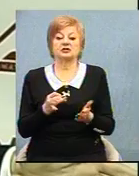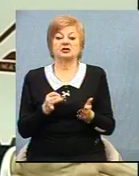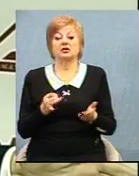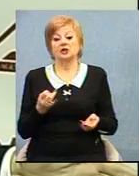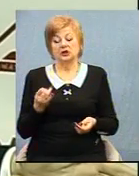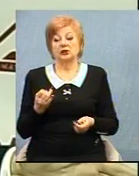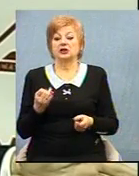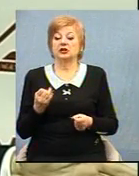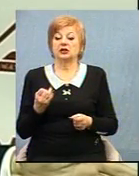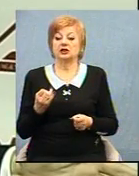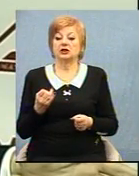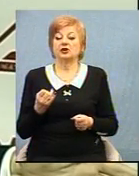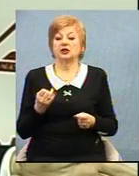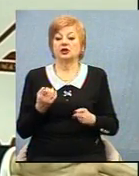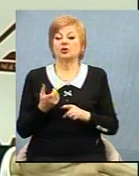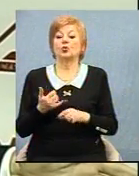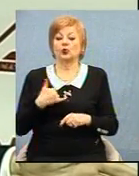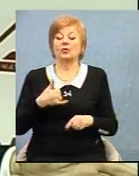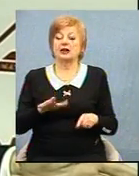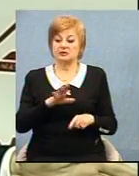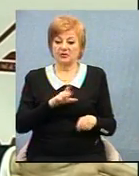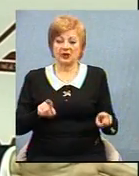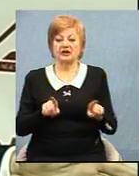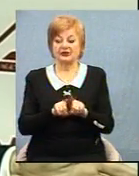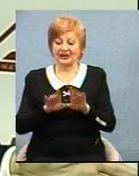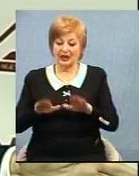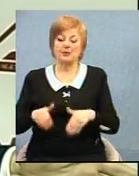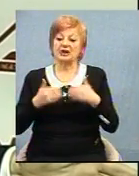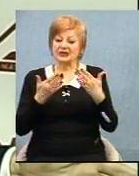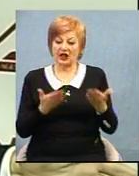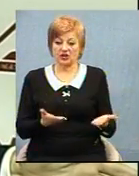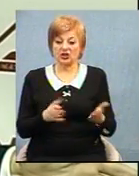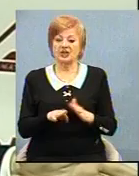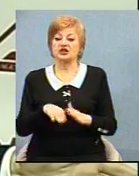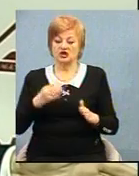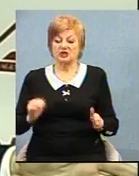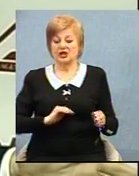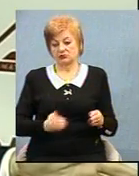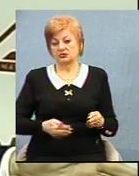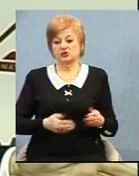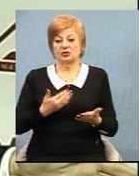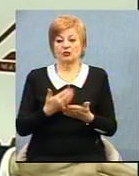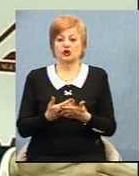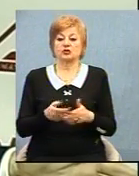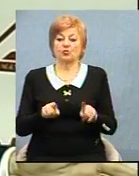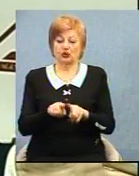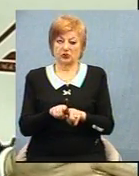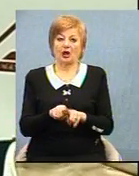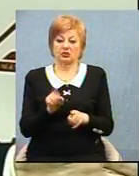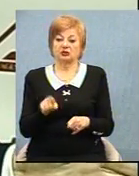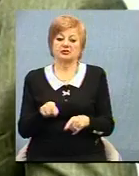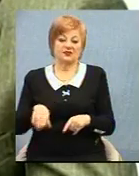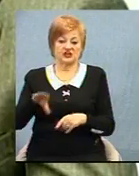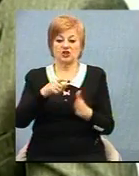возможно. И более того, у нас были такие уже предложения со стороны частных инвесторов. Например, по такому пути практически пошли